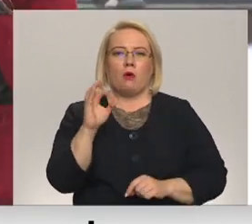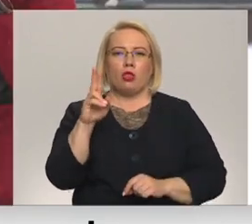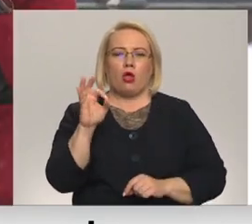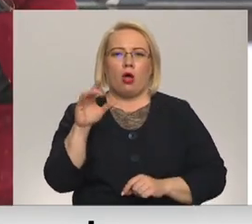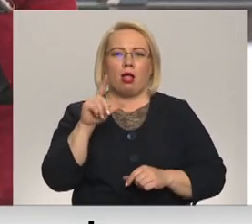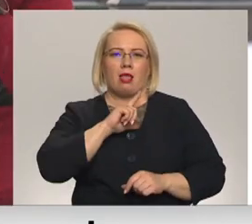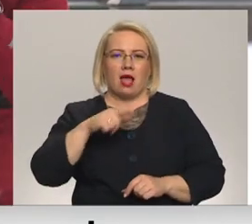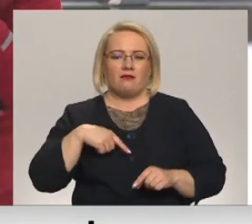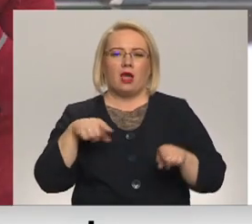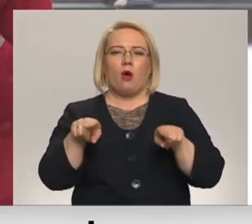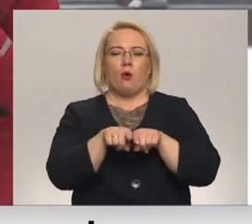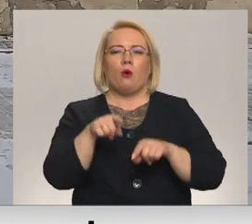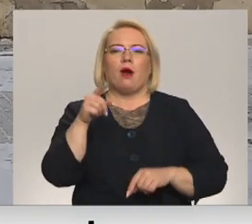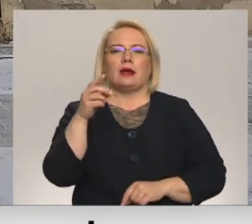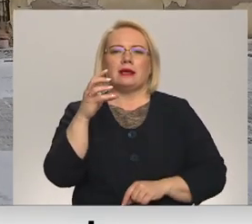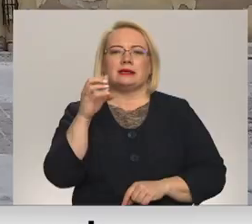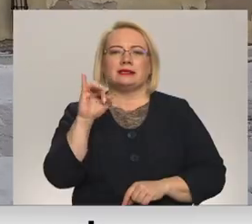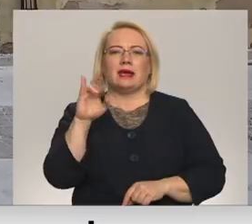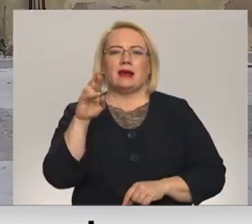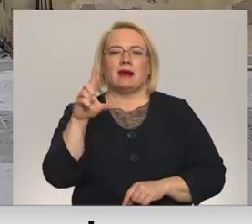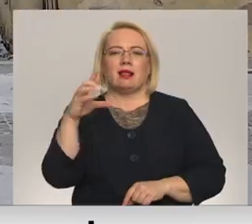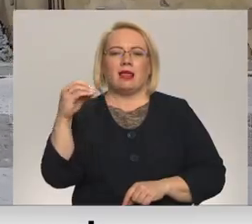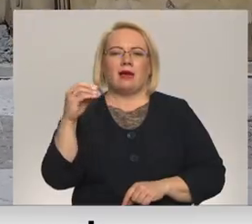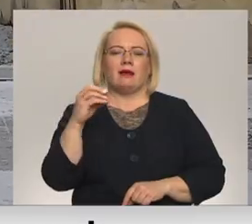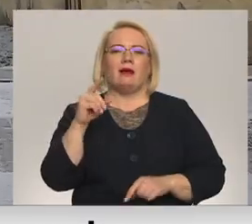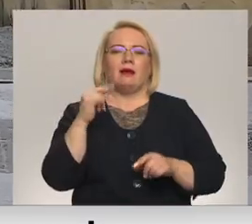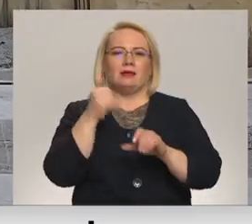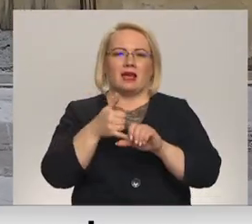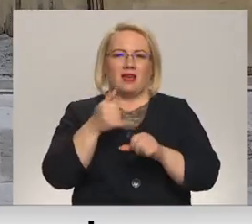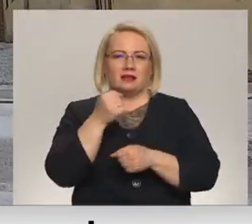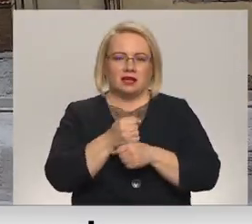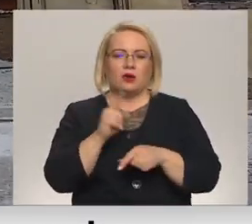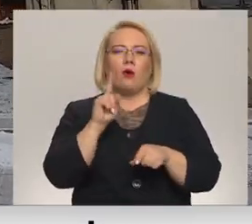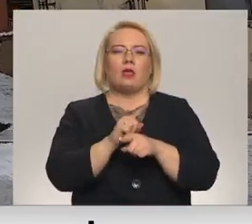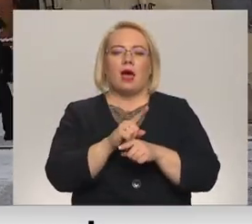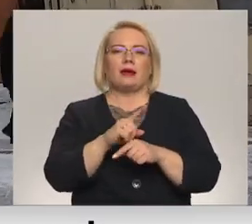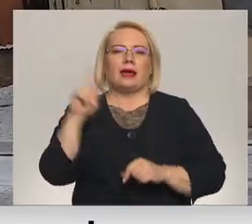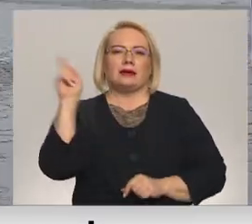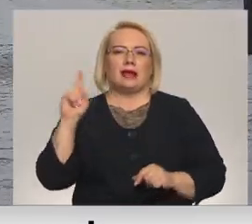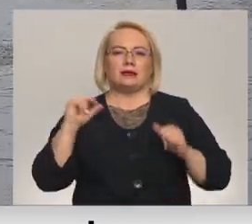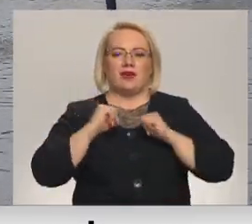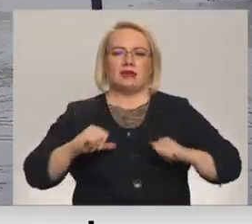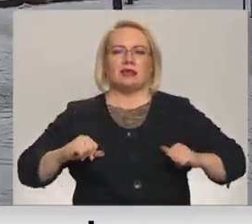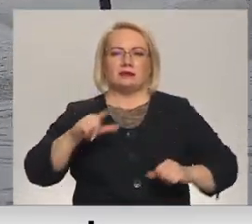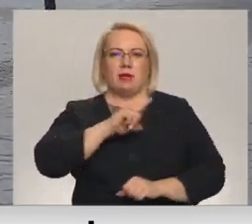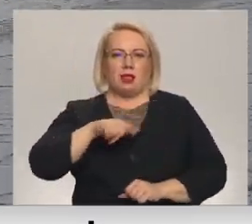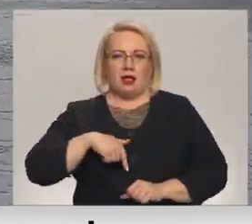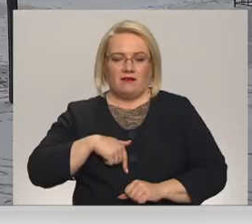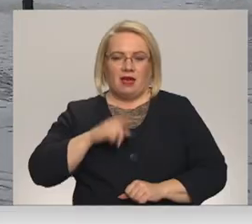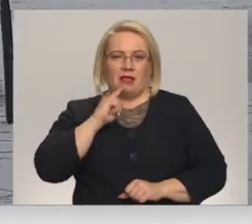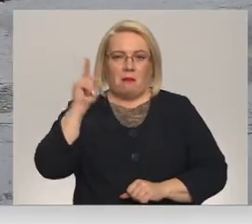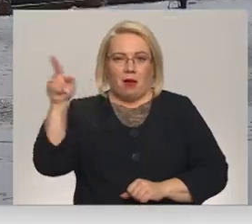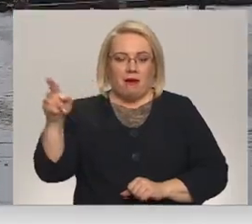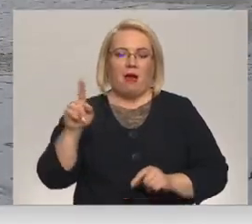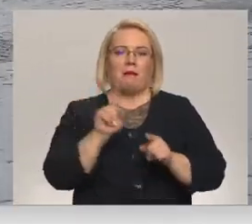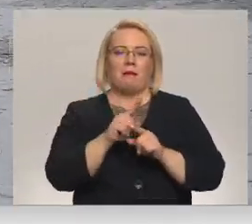K. Aizvakar notika 3. Skrējiens Liepājā, kuru atbalstīja Izraēlas vēstniecība Latvijā. Jebkurā brīdī, kad mēs runājam